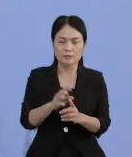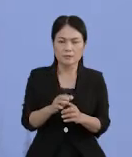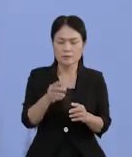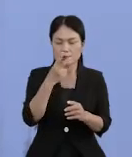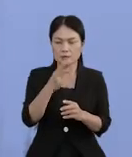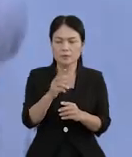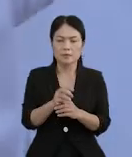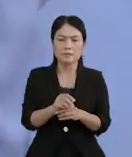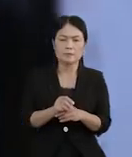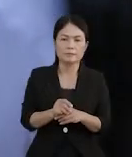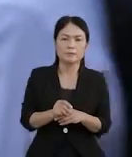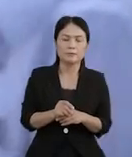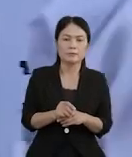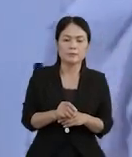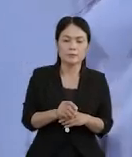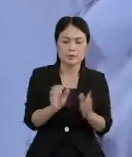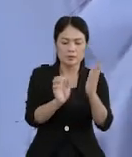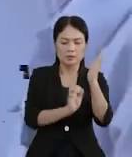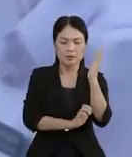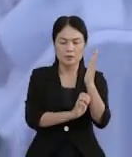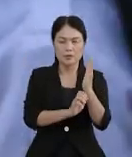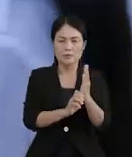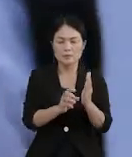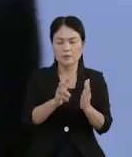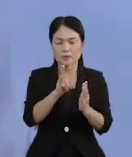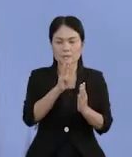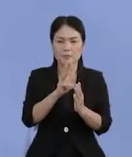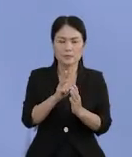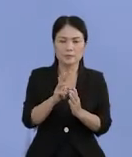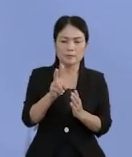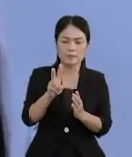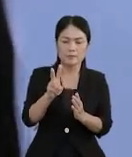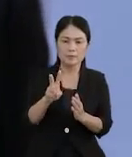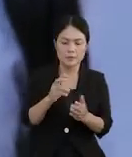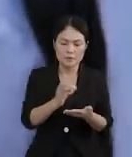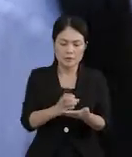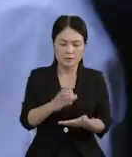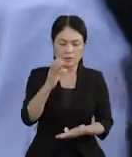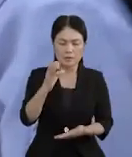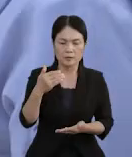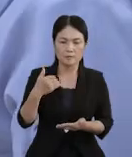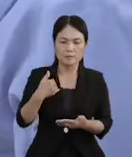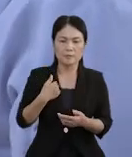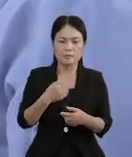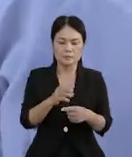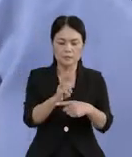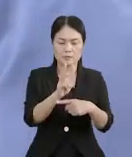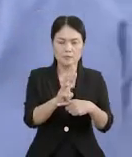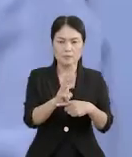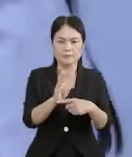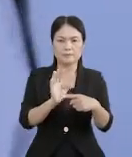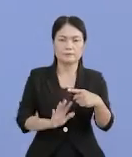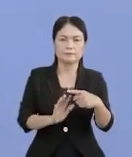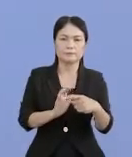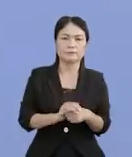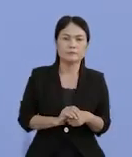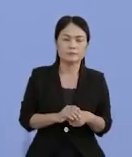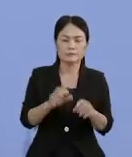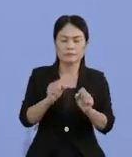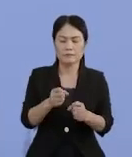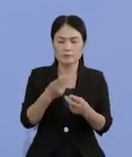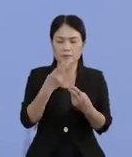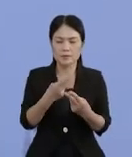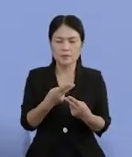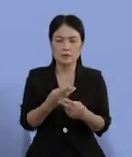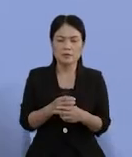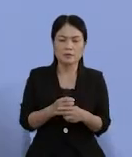khơi chùm nó tức dương khơi tức tèng nơi không có bông tèng pí cứ miến bấy phía pram nhưng ai sẽ lại thả